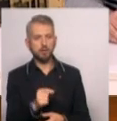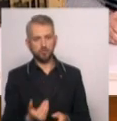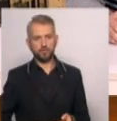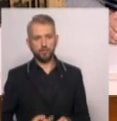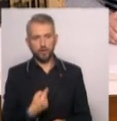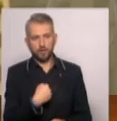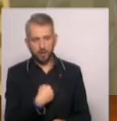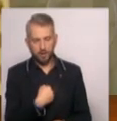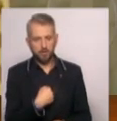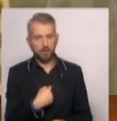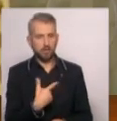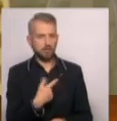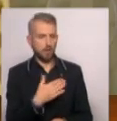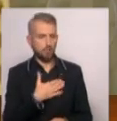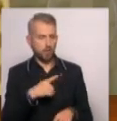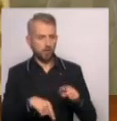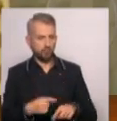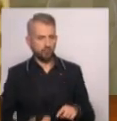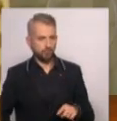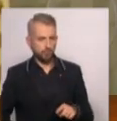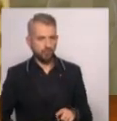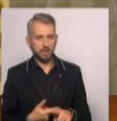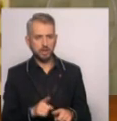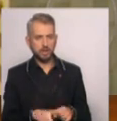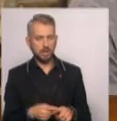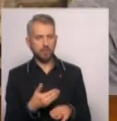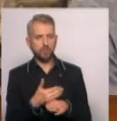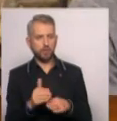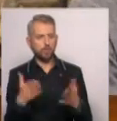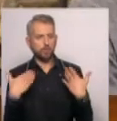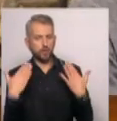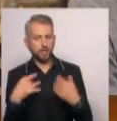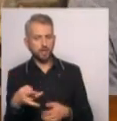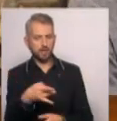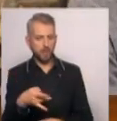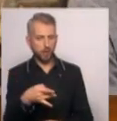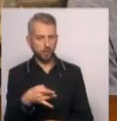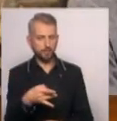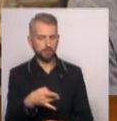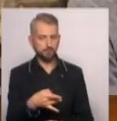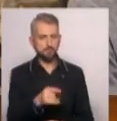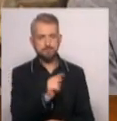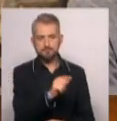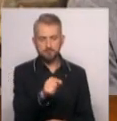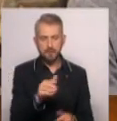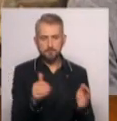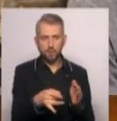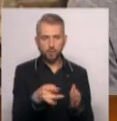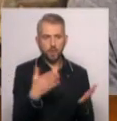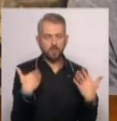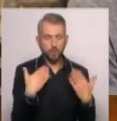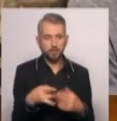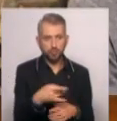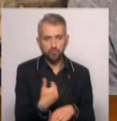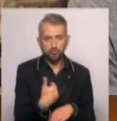там, де мої рідні мешкають, це частково Святошинський район. Деякі мікрорайони навіть Святошинського району